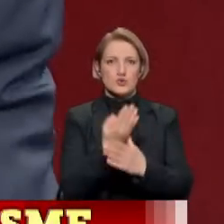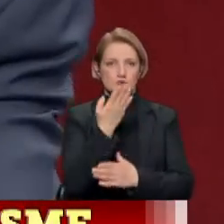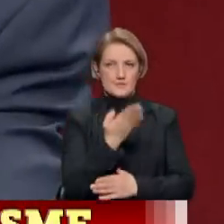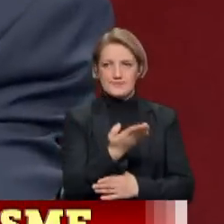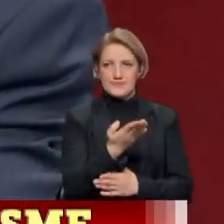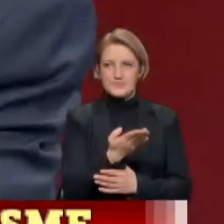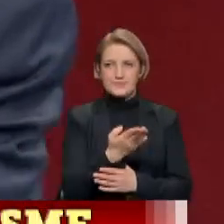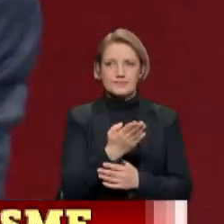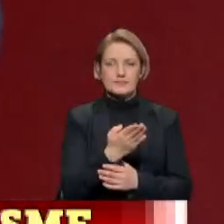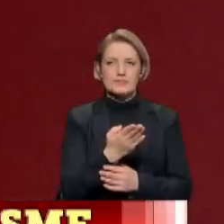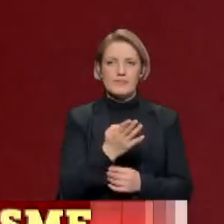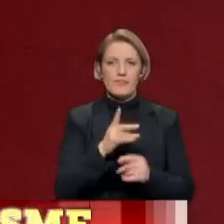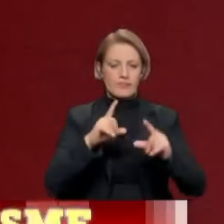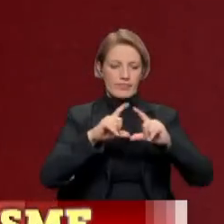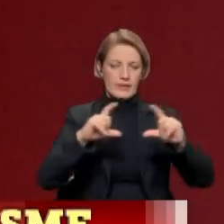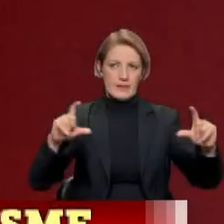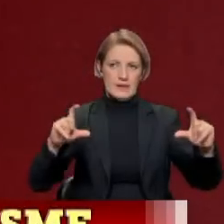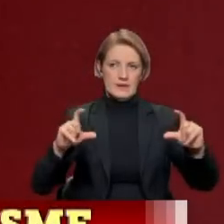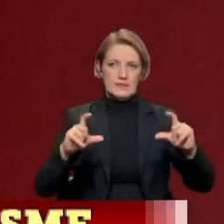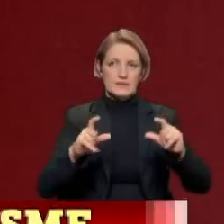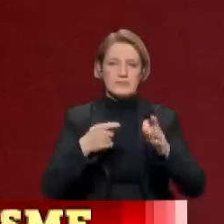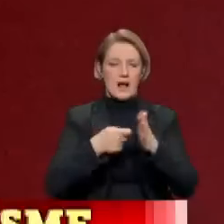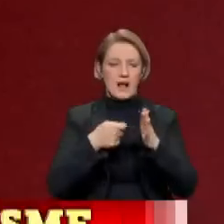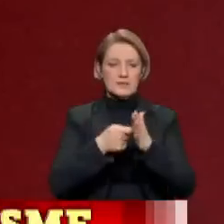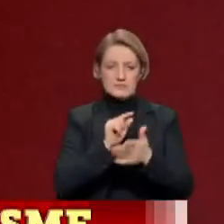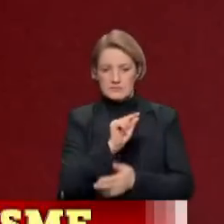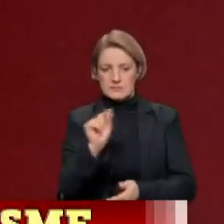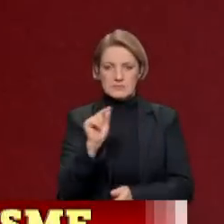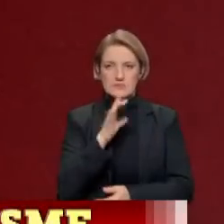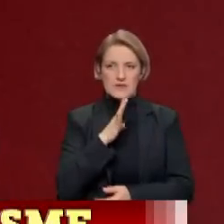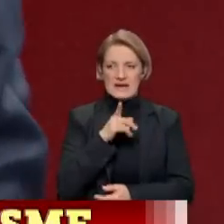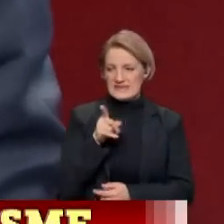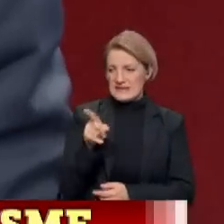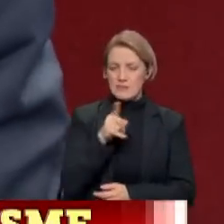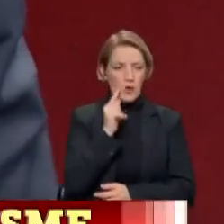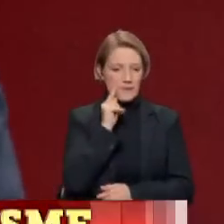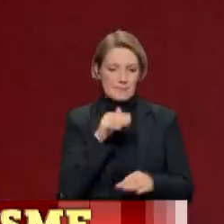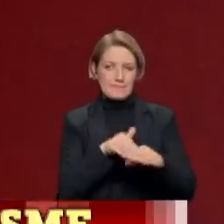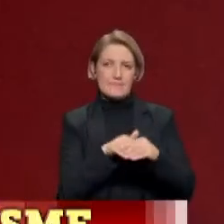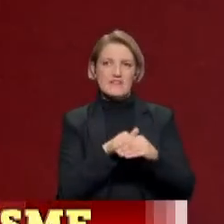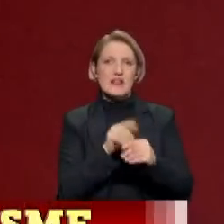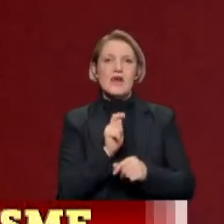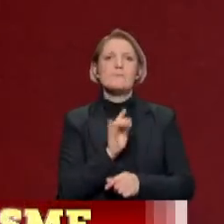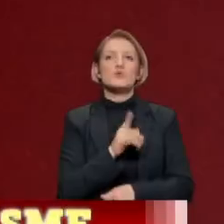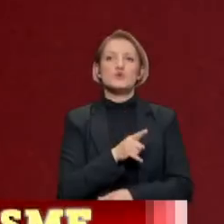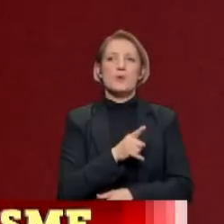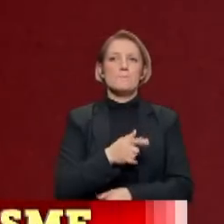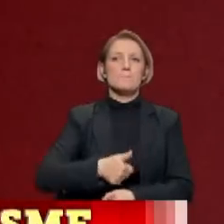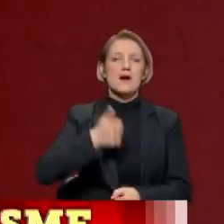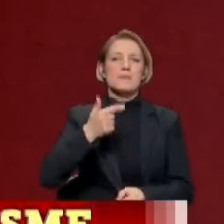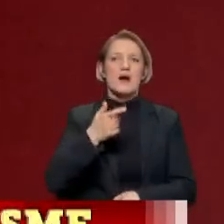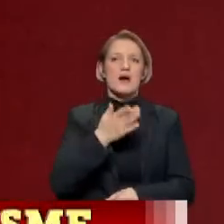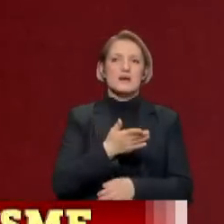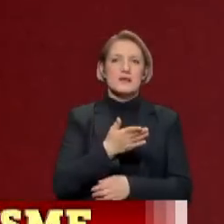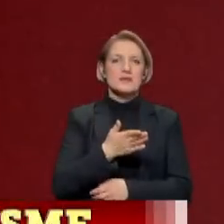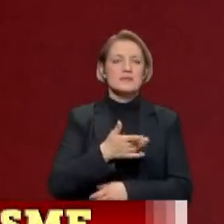Hatta Birleşik Oy Pusulası da partisinin altında adamın ismi var. Ve sen bu adamı milletvekili yapmıyorsun. Başbakanlığı